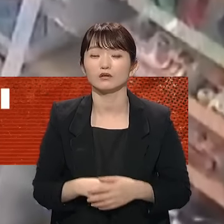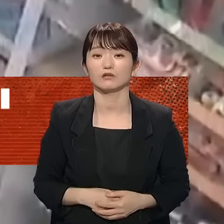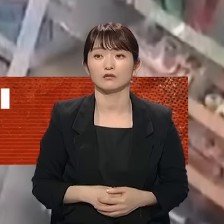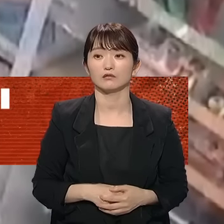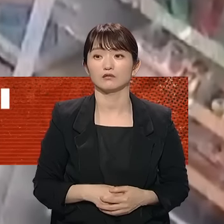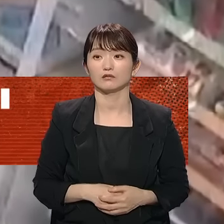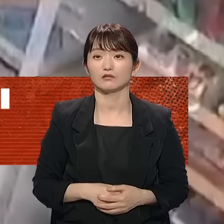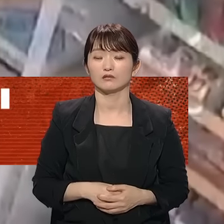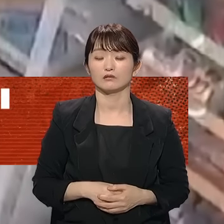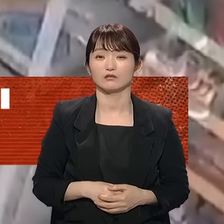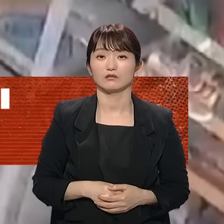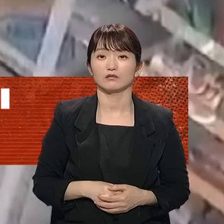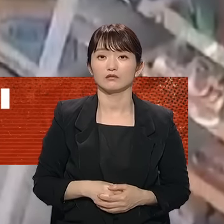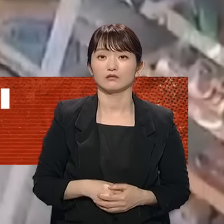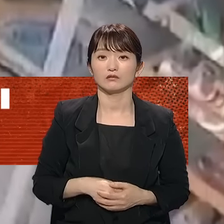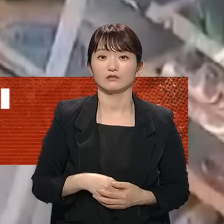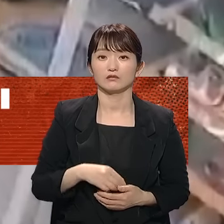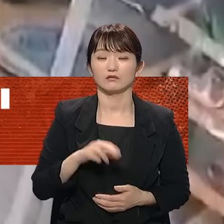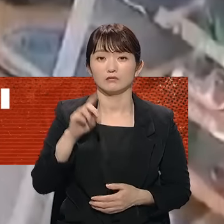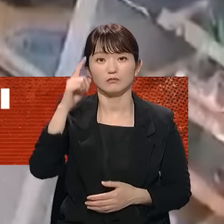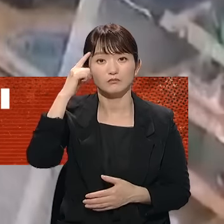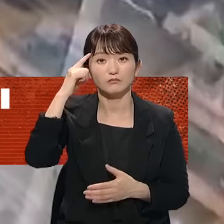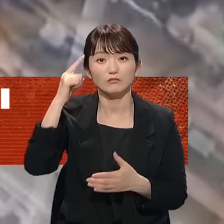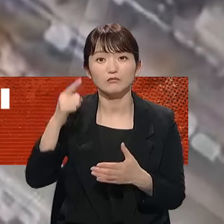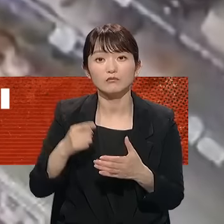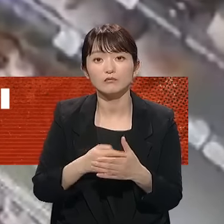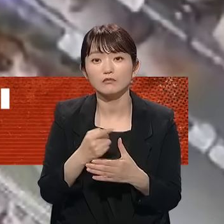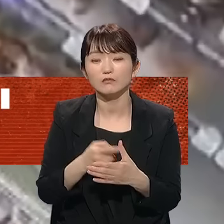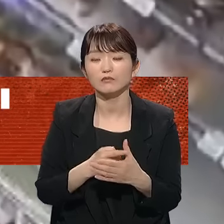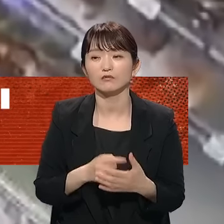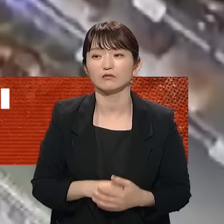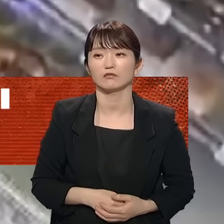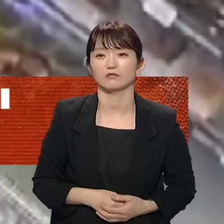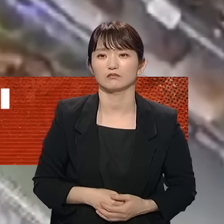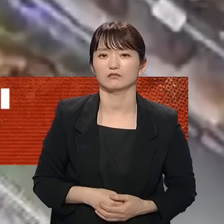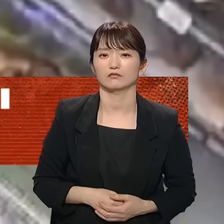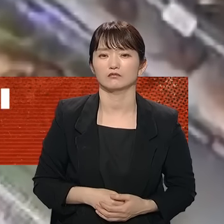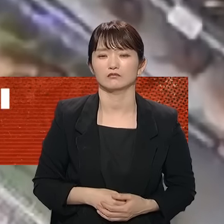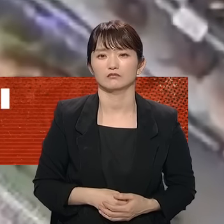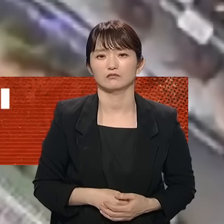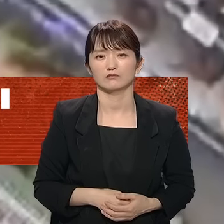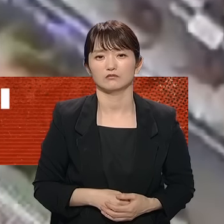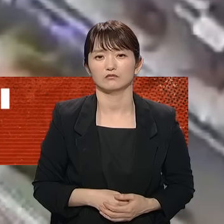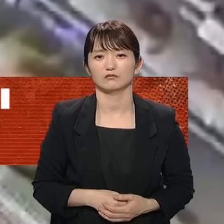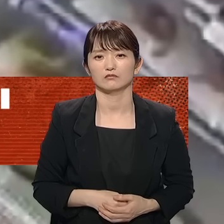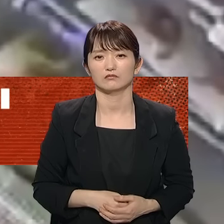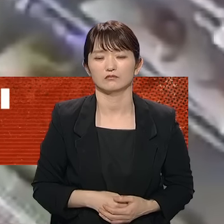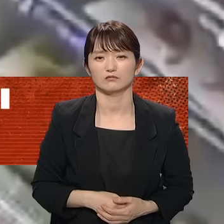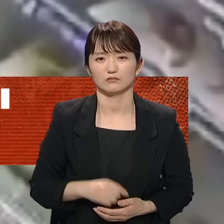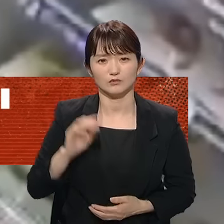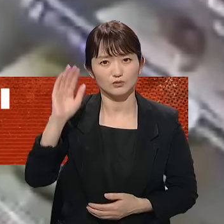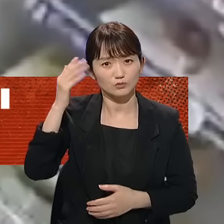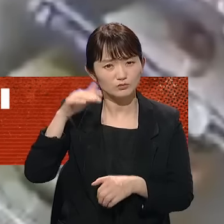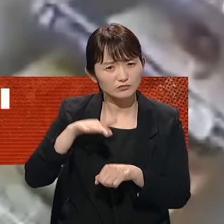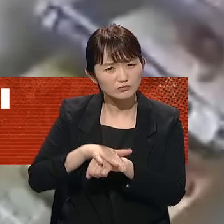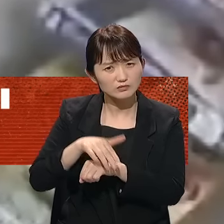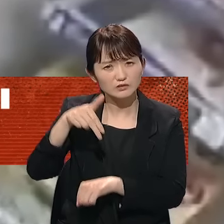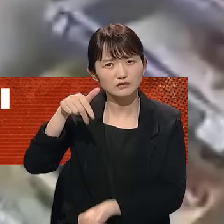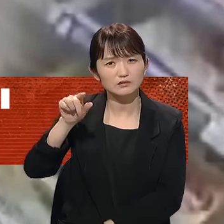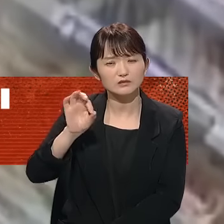그냥 멍했다라고 합니다. 그래서 본인이 생각할 때는 아, 저기 현대판 그 장마장도